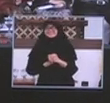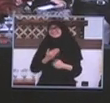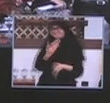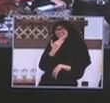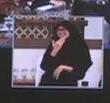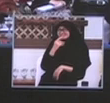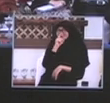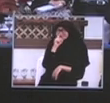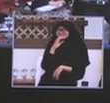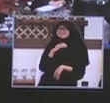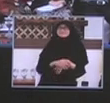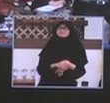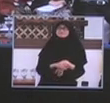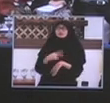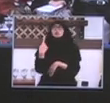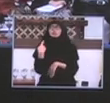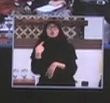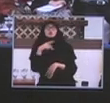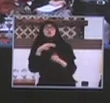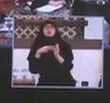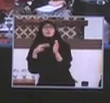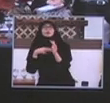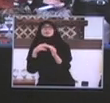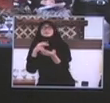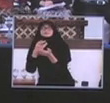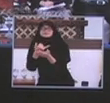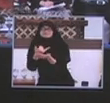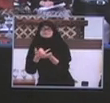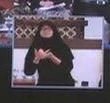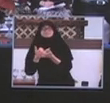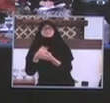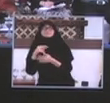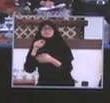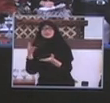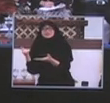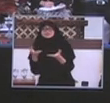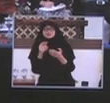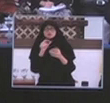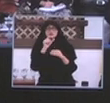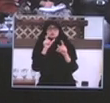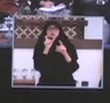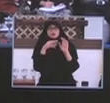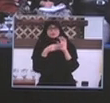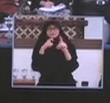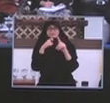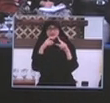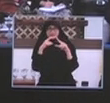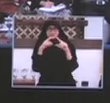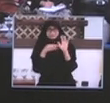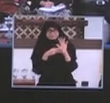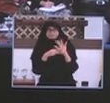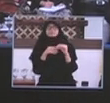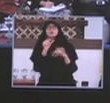Sama-sama. Tolong ya, nanti ibu ini dicatati nanti biar dari UKM ya, biar dibantu cara menyampaikan.